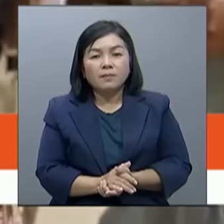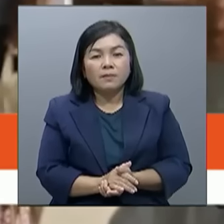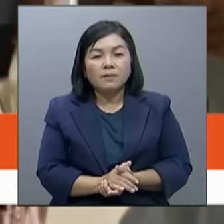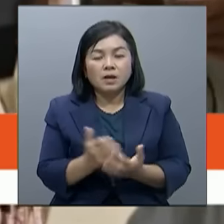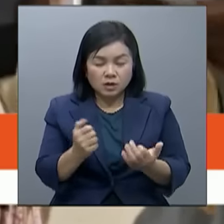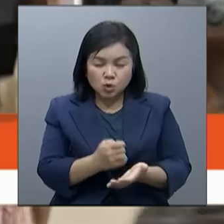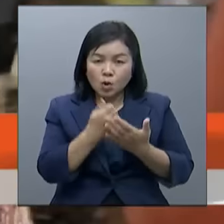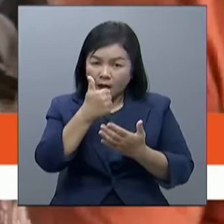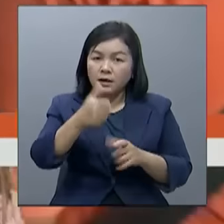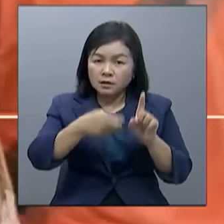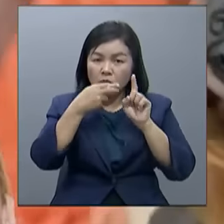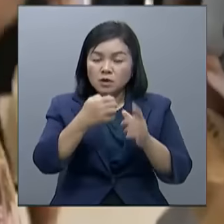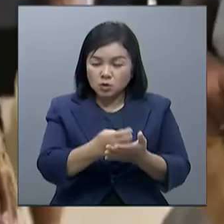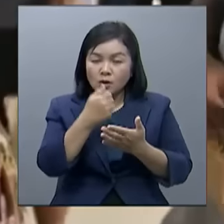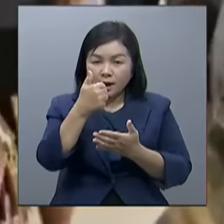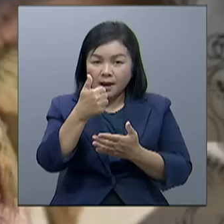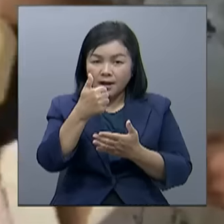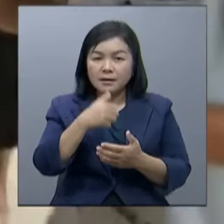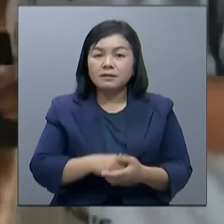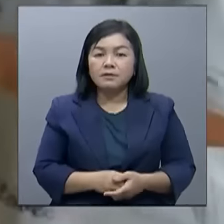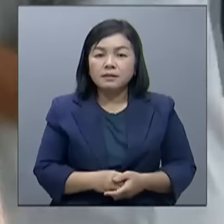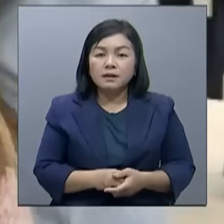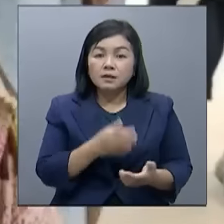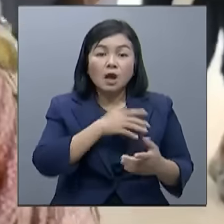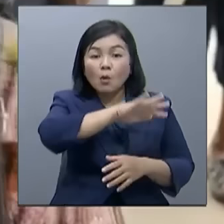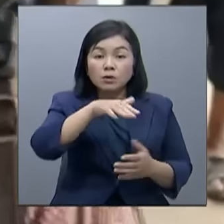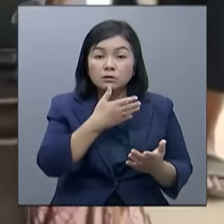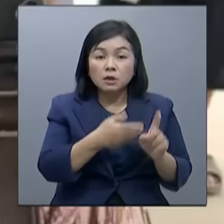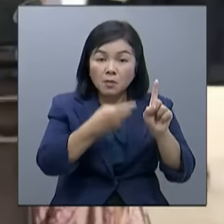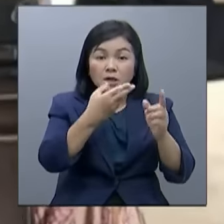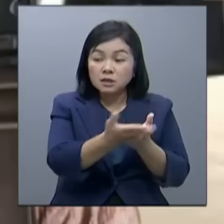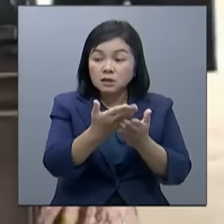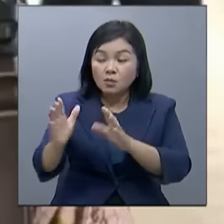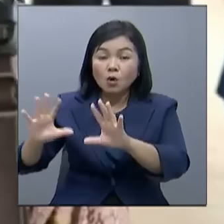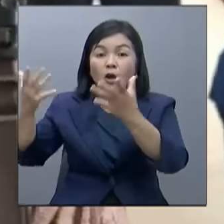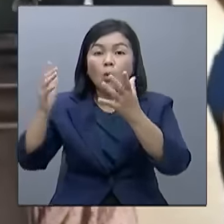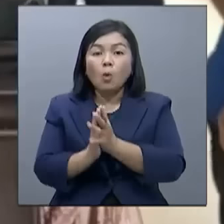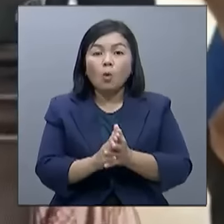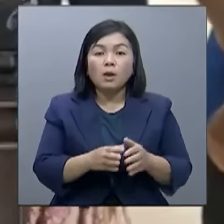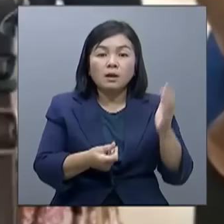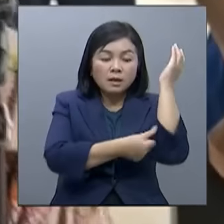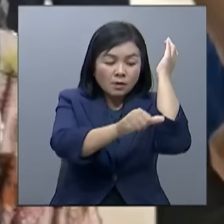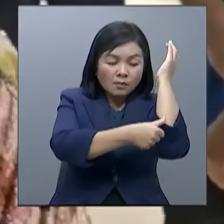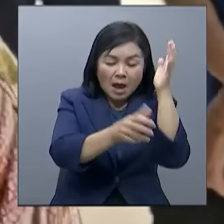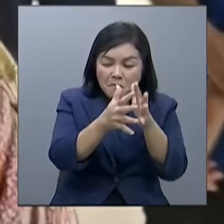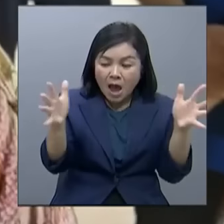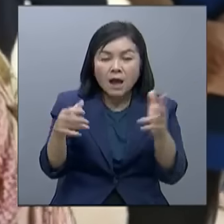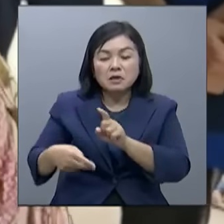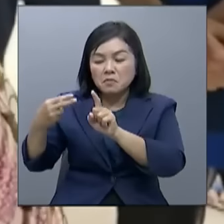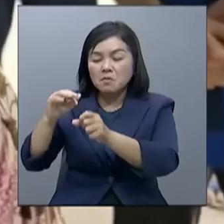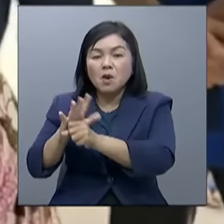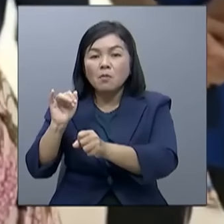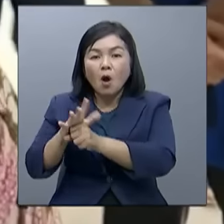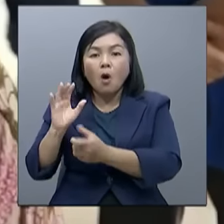ช่วยได ้ก็ซื้อหมดเลยเหรอ ก็มันนามากมันไม่พอหรอกค่ะก็